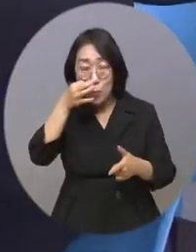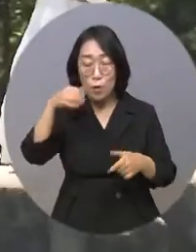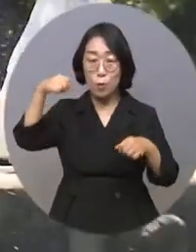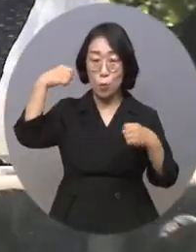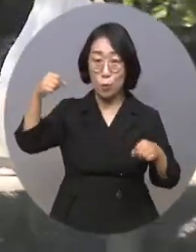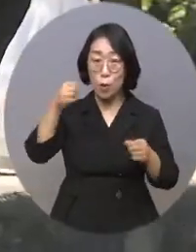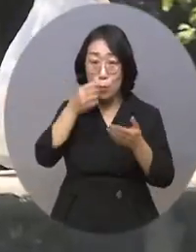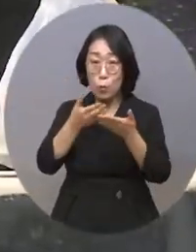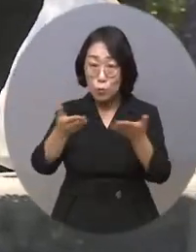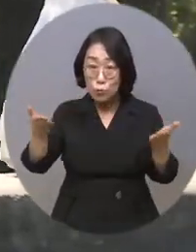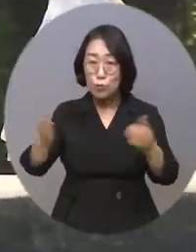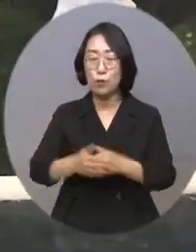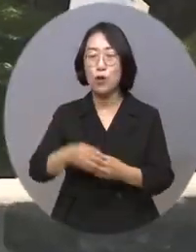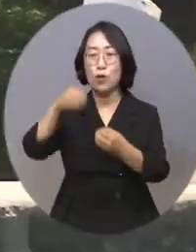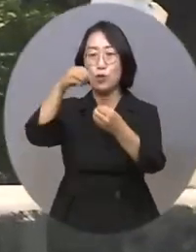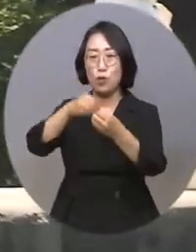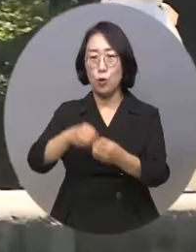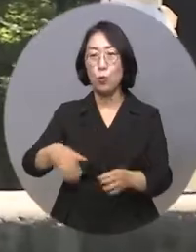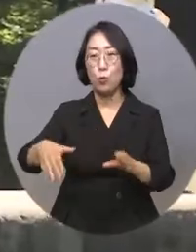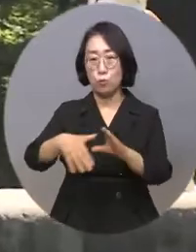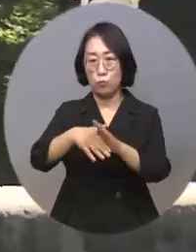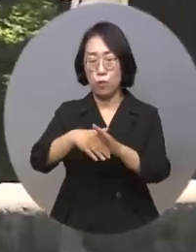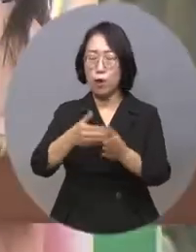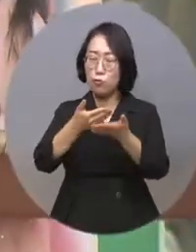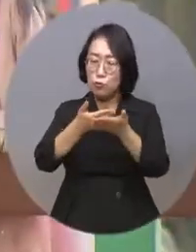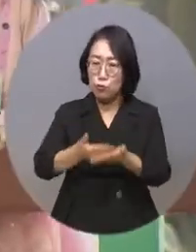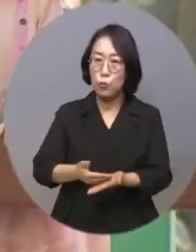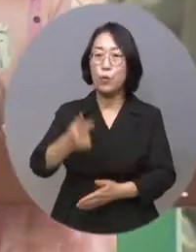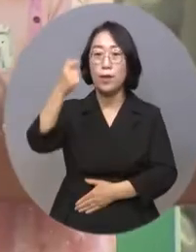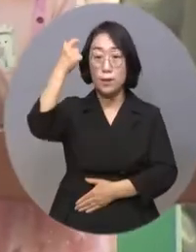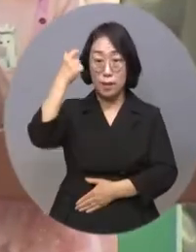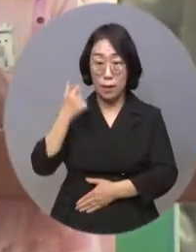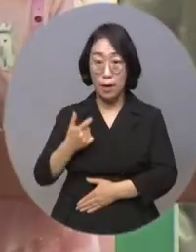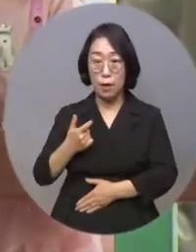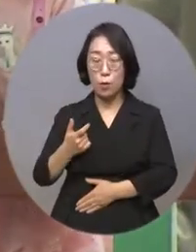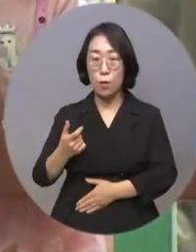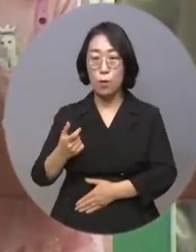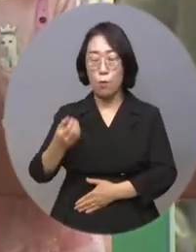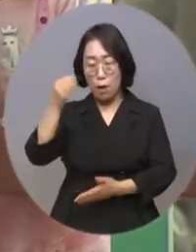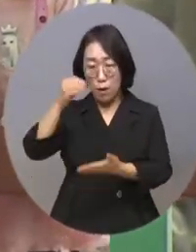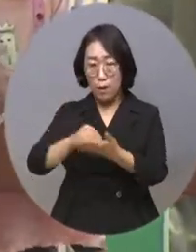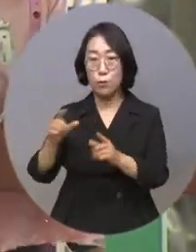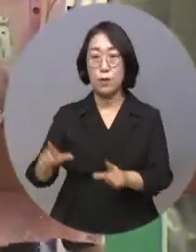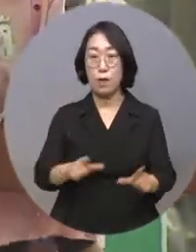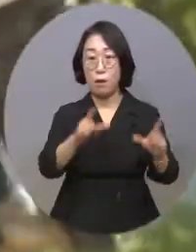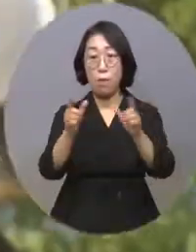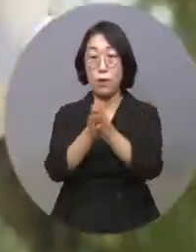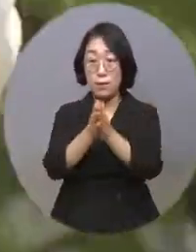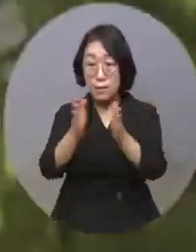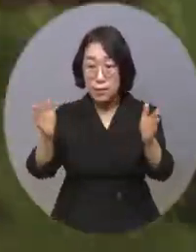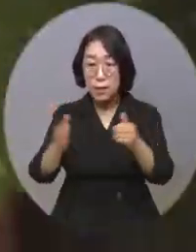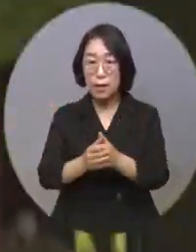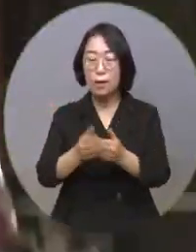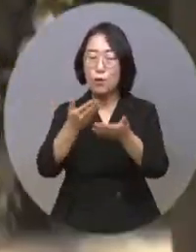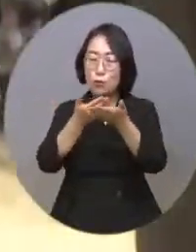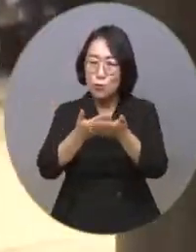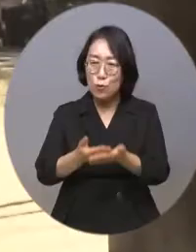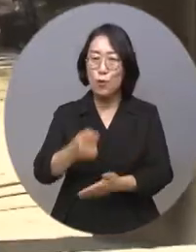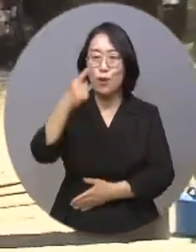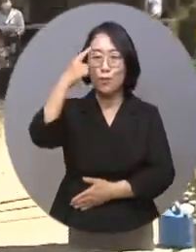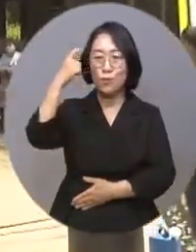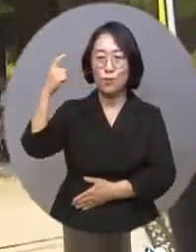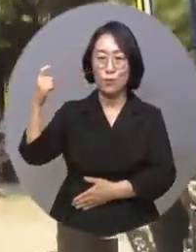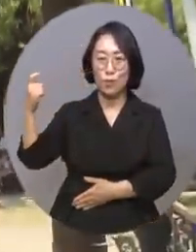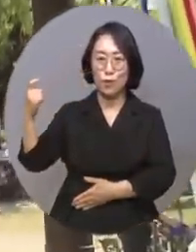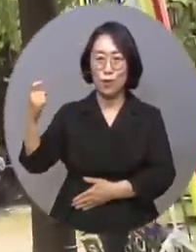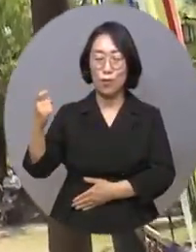통해 전통 문화의 가치를 드높이며 다시 찾은 일상에서 소중한 사랑과 추억을 쌓는 남원